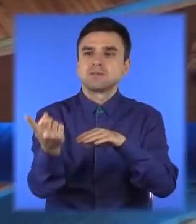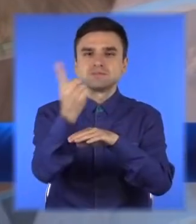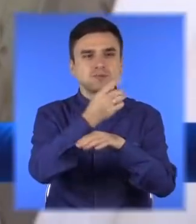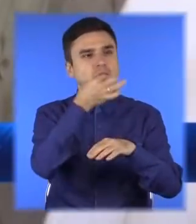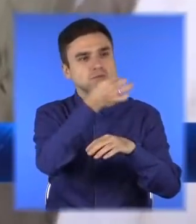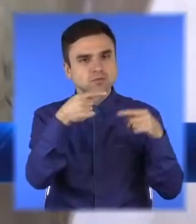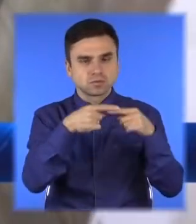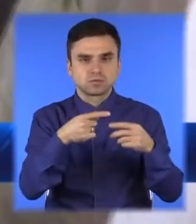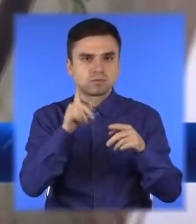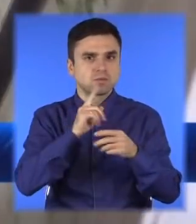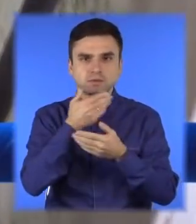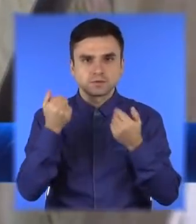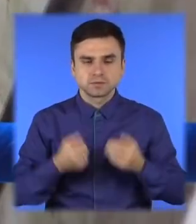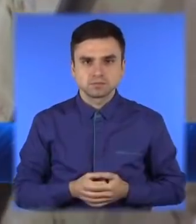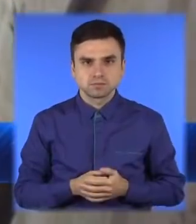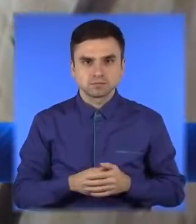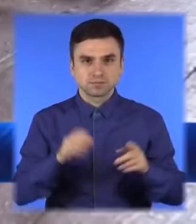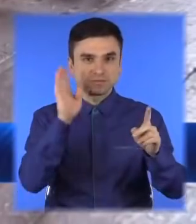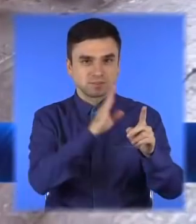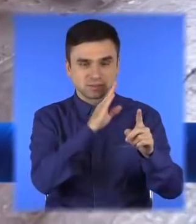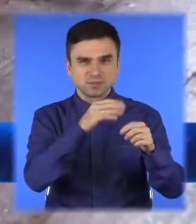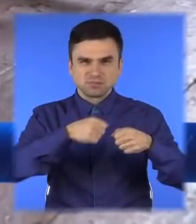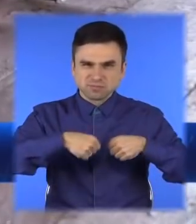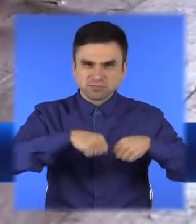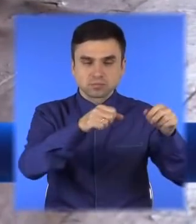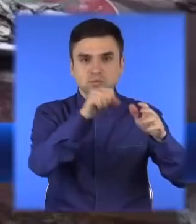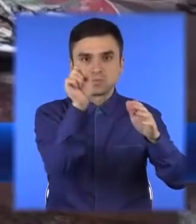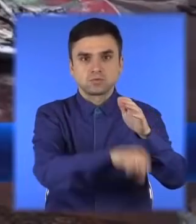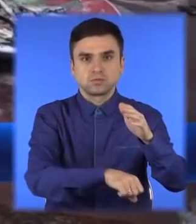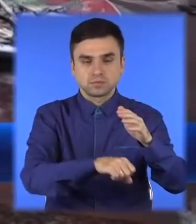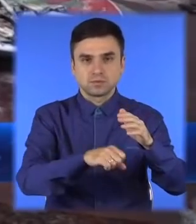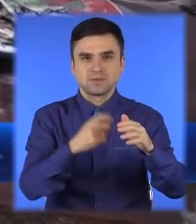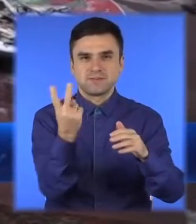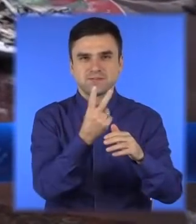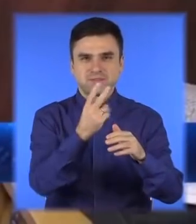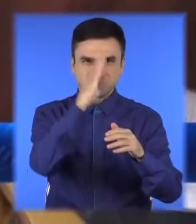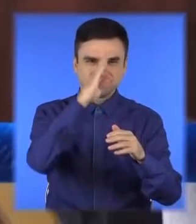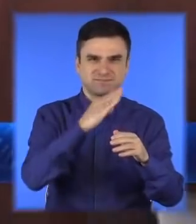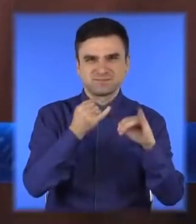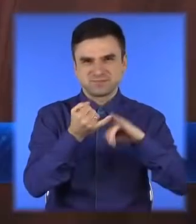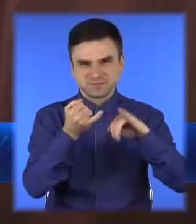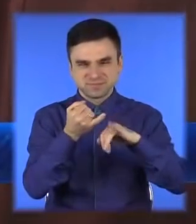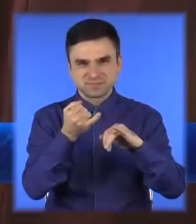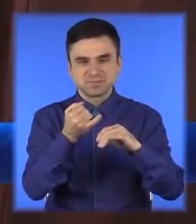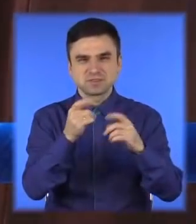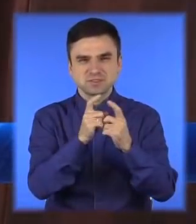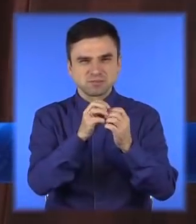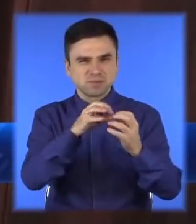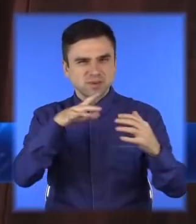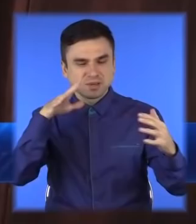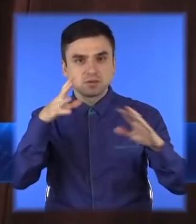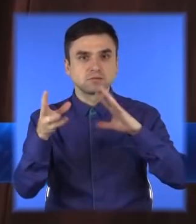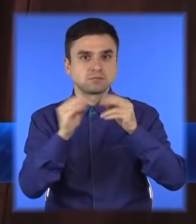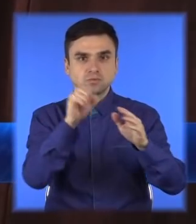Забив до смерті жінку голіруч. Побутова сварка між коханцями закінчилась кривавим вбивством. Тут сталося жорстоке